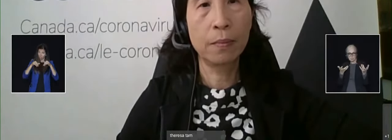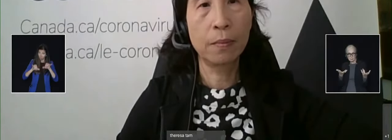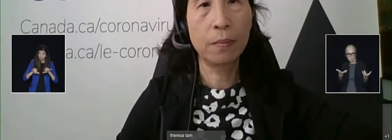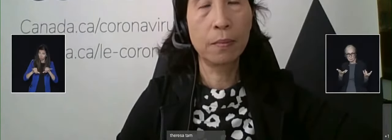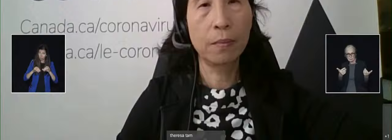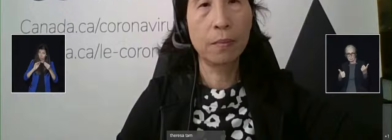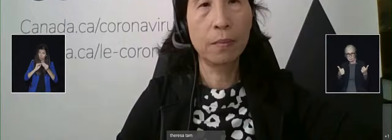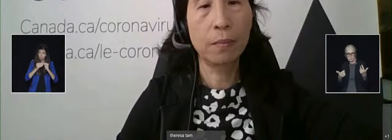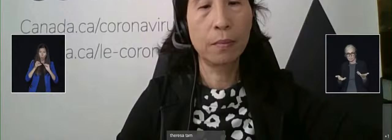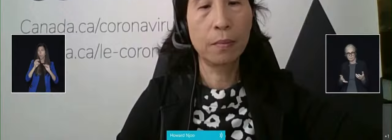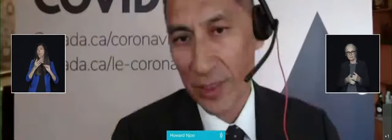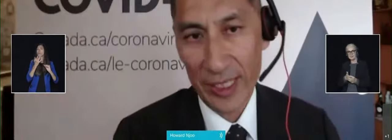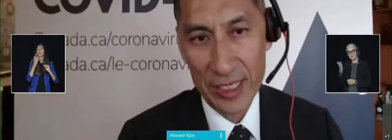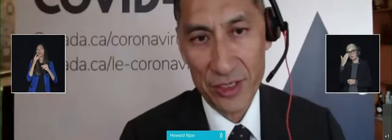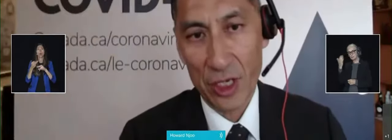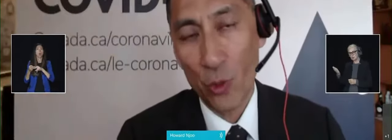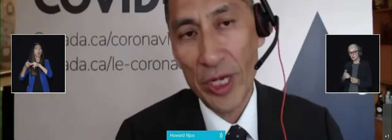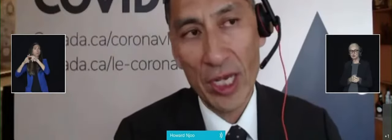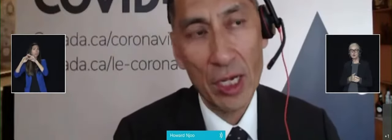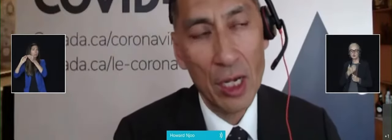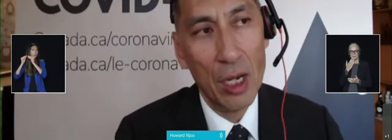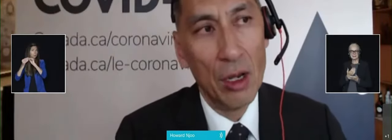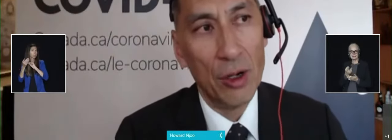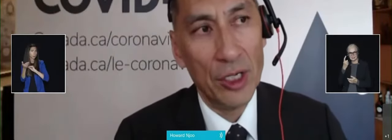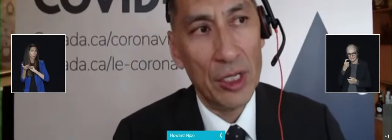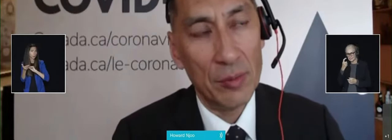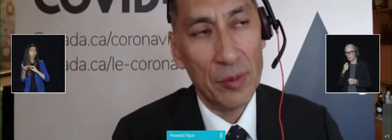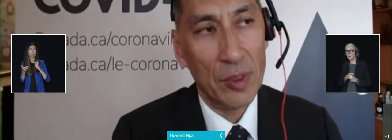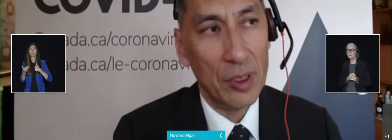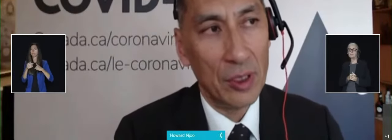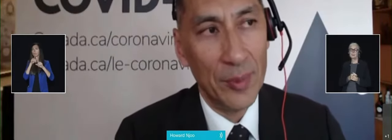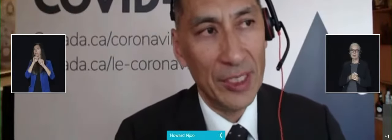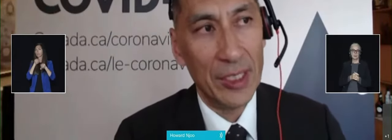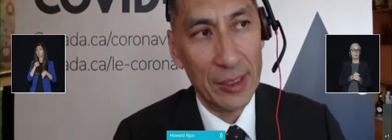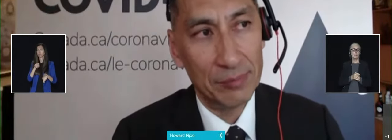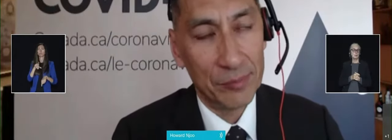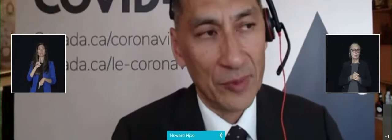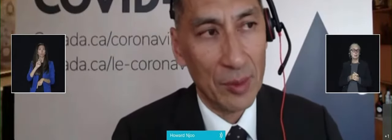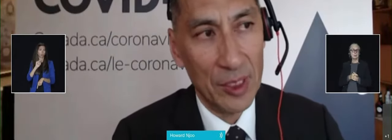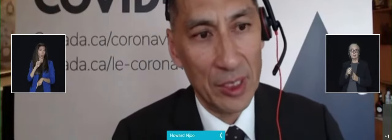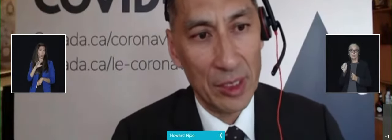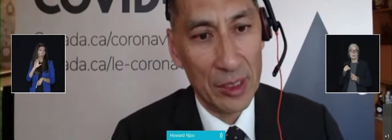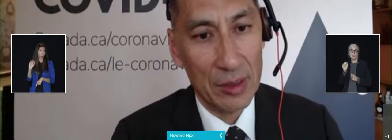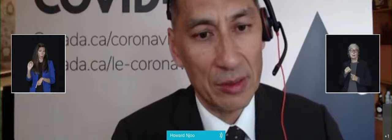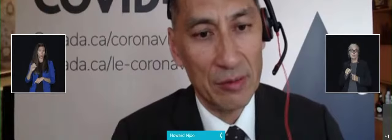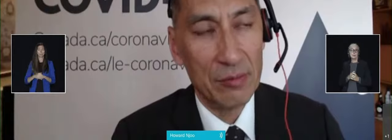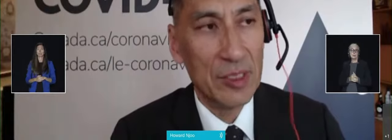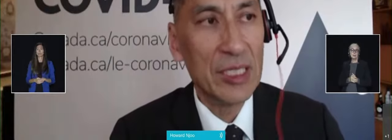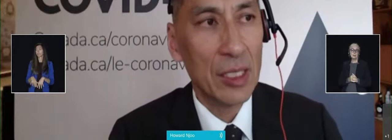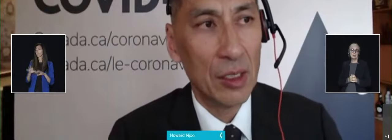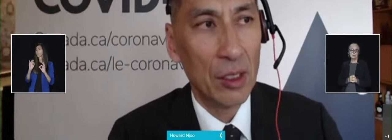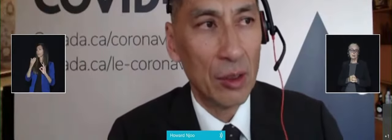Oui, bonjour.'est Doctrine. Merci pour la question. Oui, quand on a